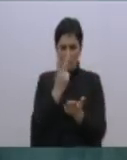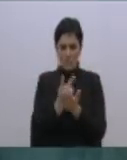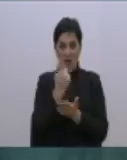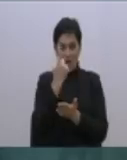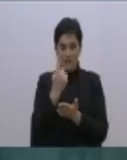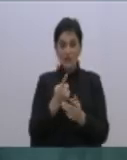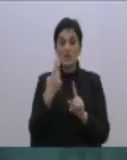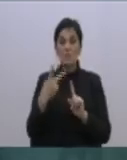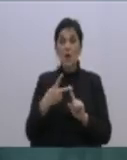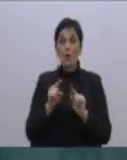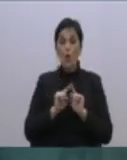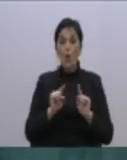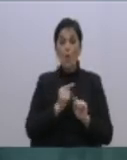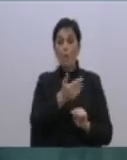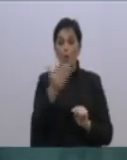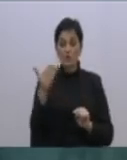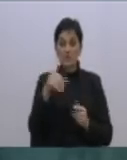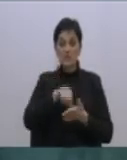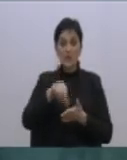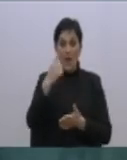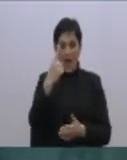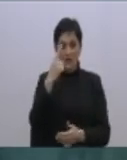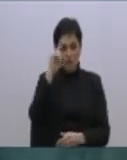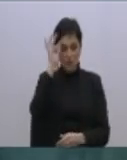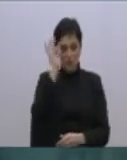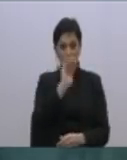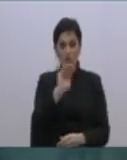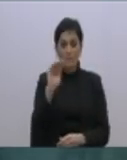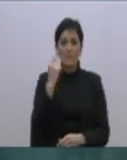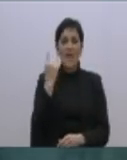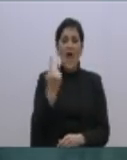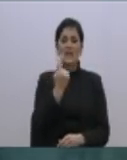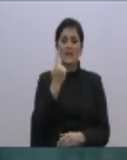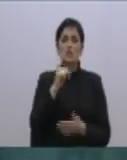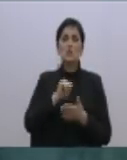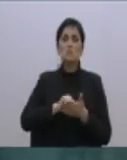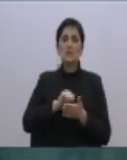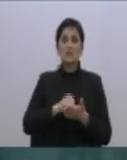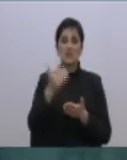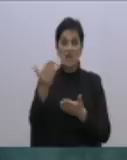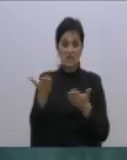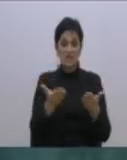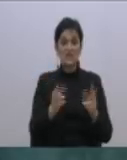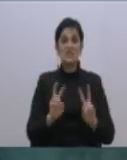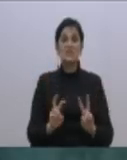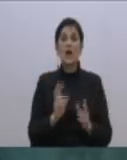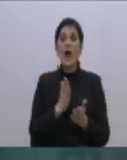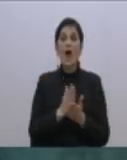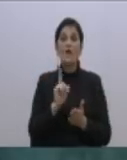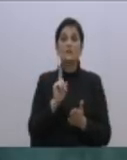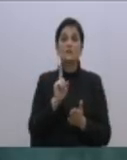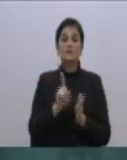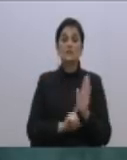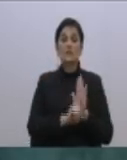meore. Opozisyiz, sarmadgenev, şigaksenev, ert rames. Erta derti mizezi, ratomas, tüken dresak, zihart, arisistrom, taviz